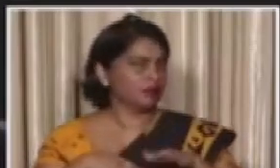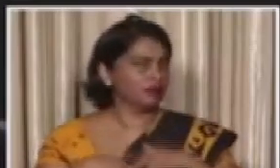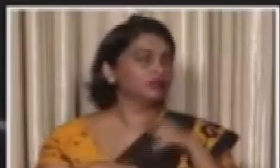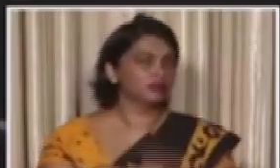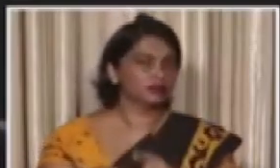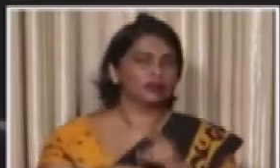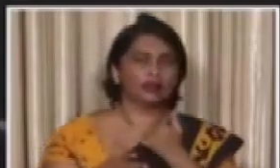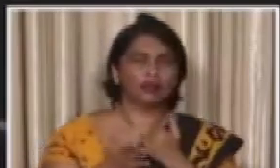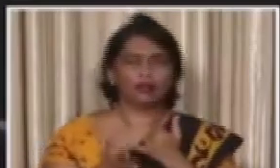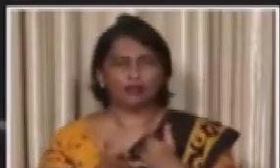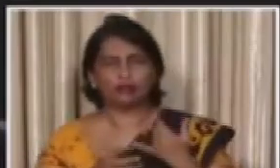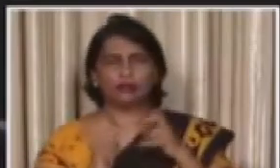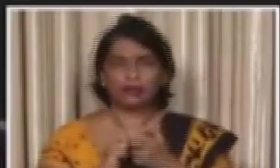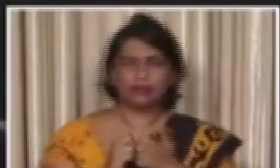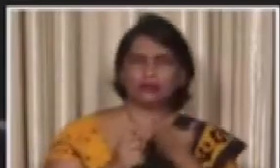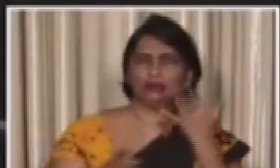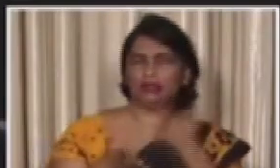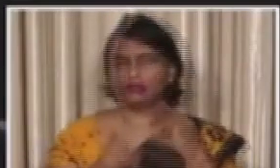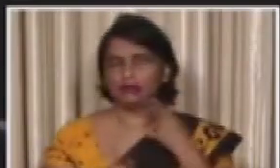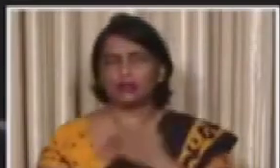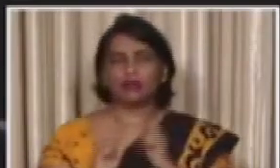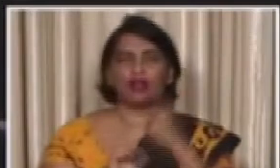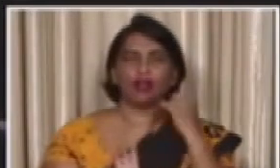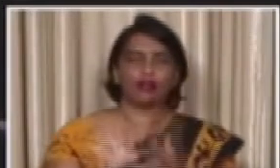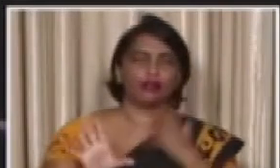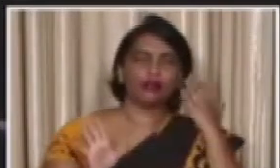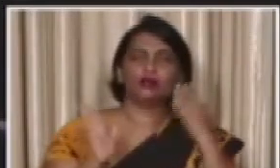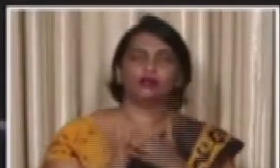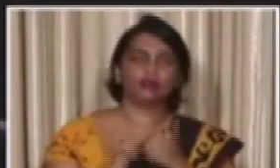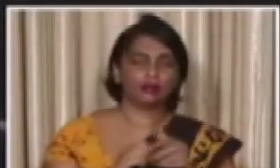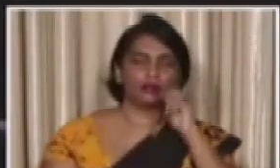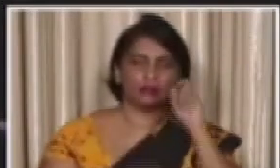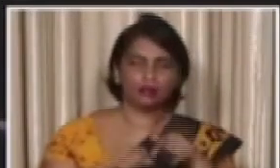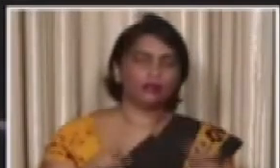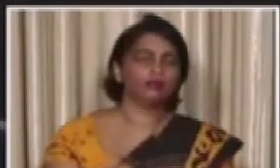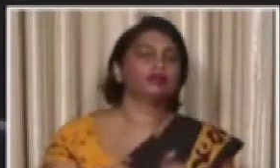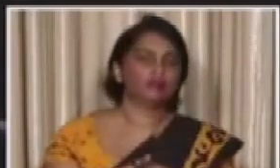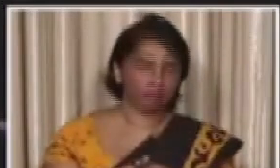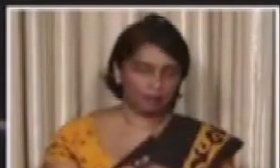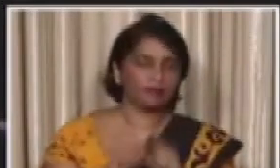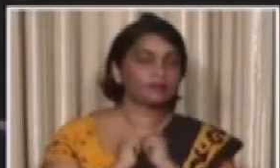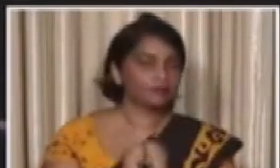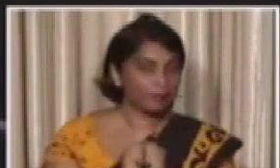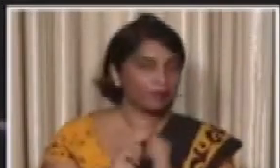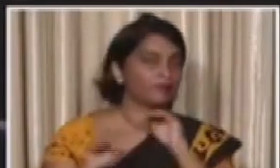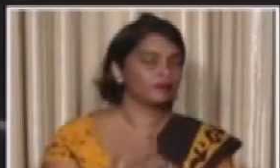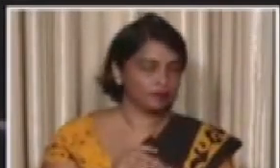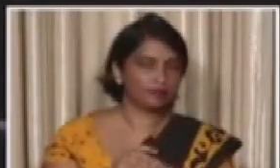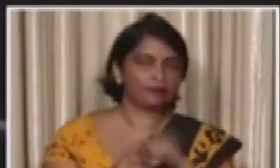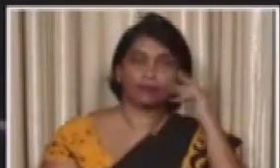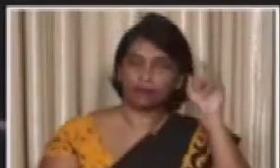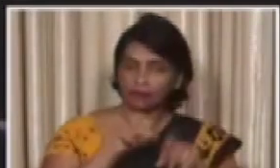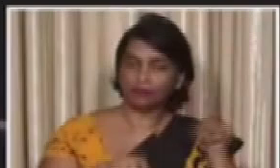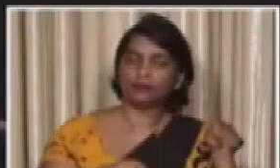සිදුවන ලිංගික හිංසනය පිටුදැකීමටත් අවුරුදු 5ට අඩු දරුවන් සිටින සෑම අංශයකම රැකියාවල නියුක්තික